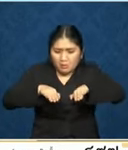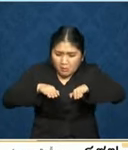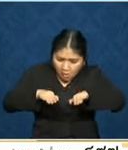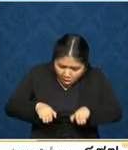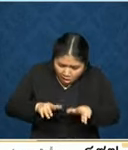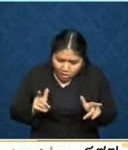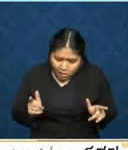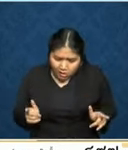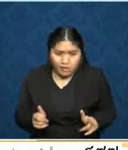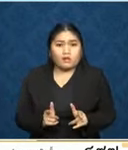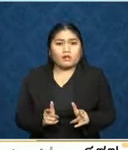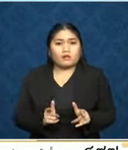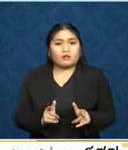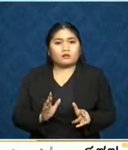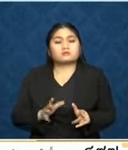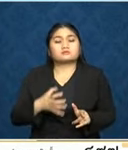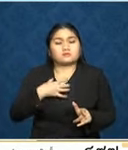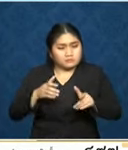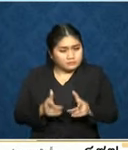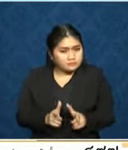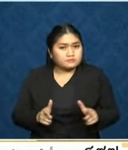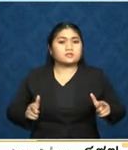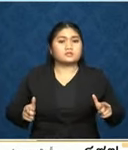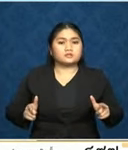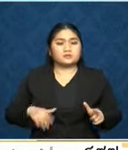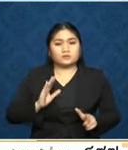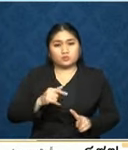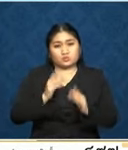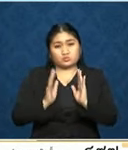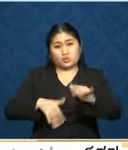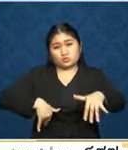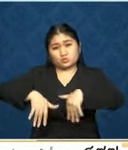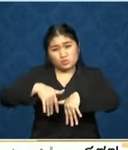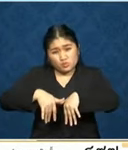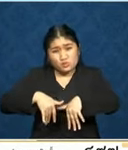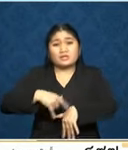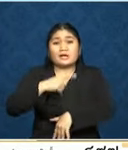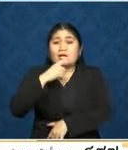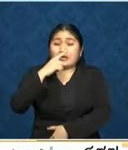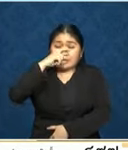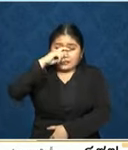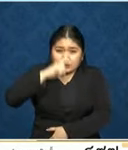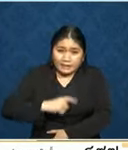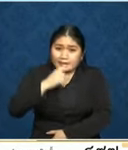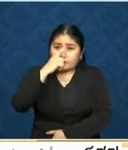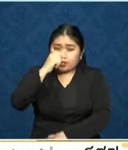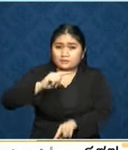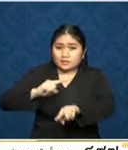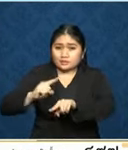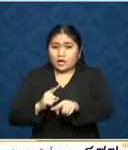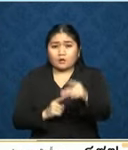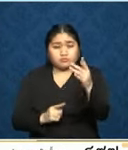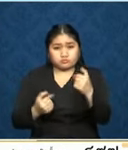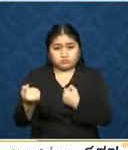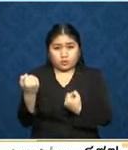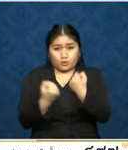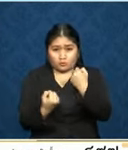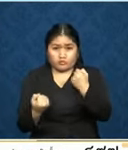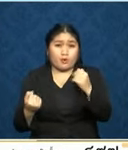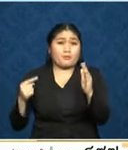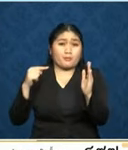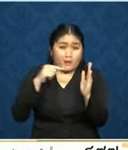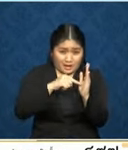แคบพี่น้องคนไทยและนักท่องเที่ยวต่างชาติได้หลั่งไหลมายังจังหวัดสุโขทัยใช้ถนนเส้นนี้ทั้งนี้ใน